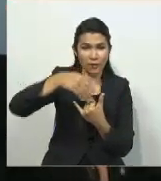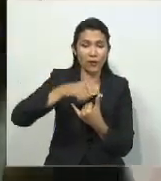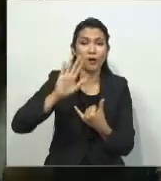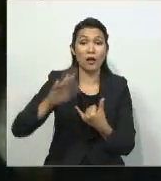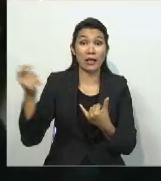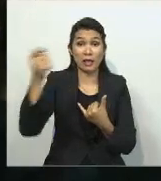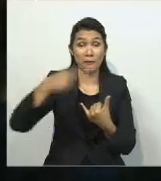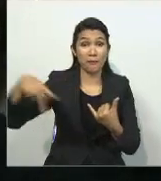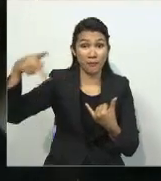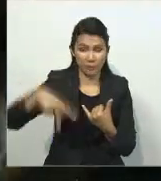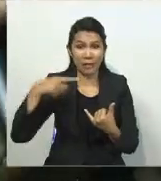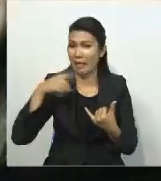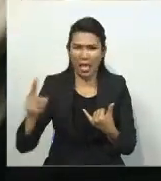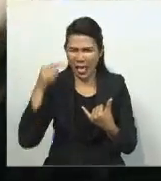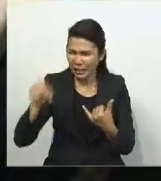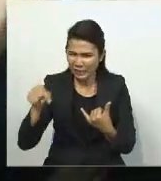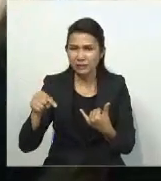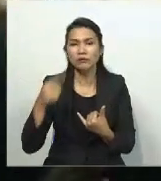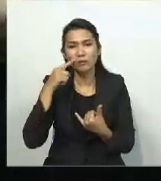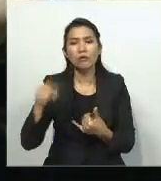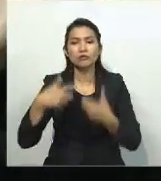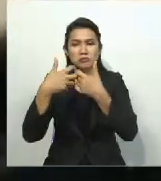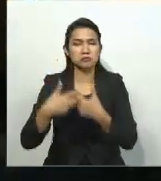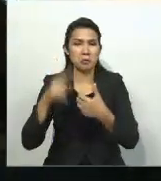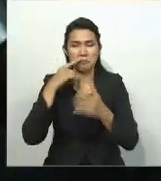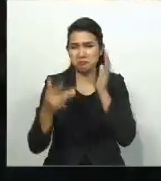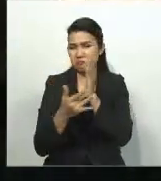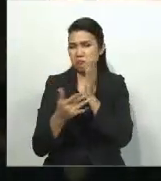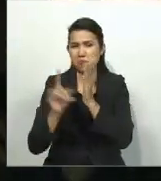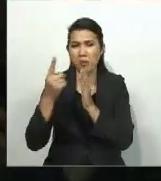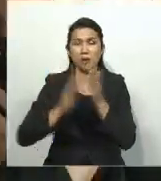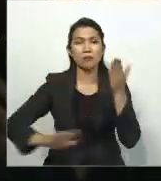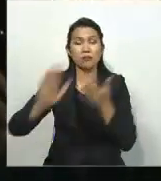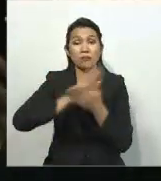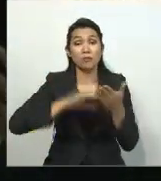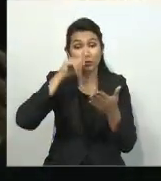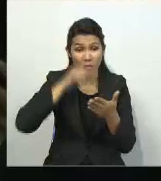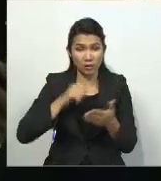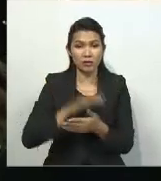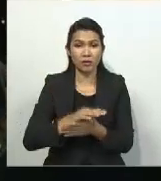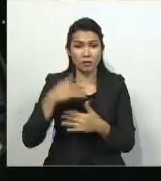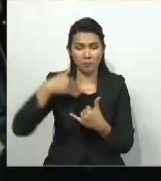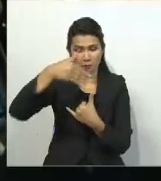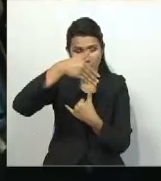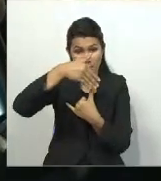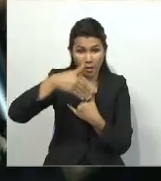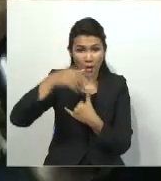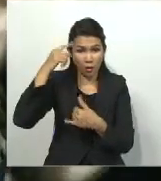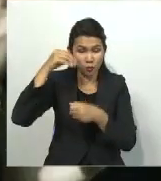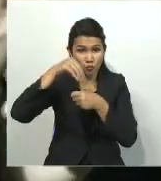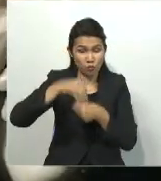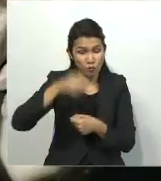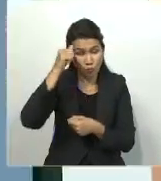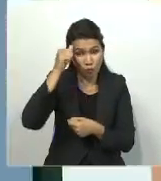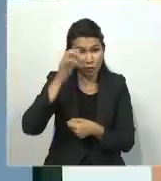ปซิฟิกกับโรงพยาบาลพระมงกุฎเกล้าซึ่งถือว่าเป็นเครื่องมือทันสมัยที่สุดในประเทศไทยหลังจากผ่าตัดพักฟื้นที่โรงพยาบาลเ